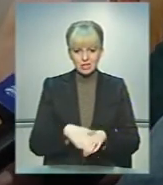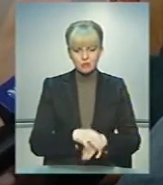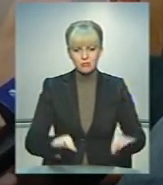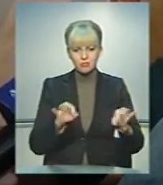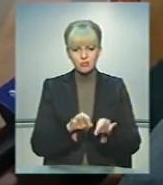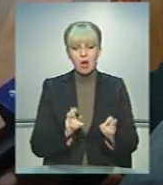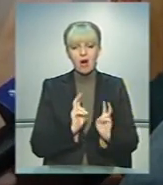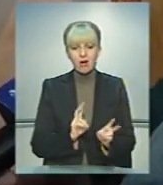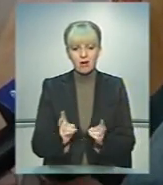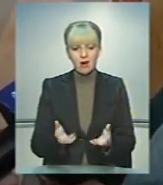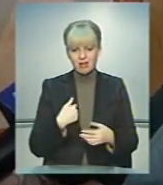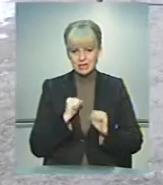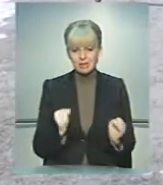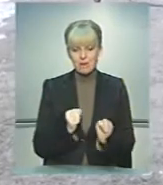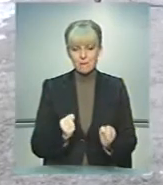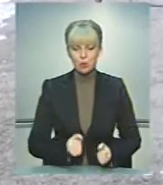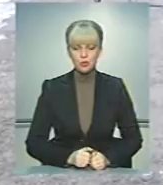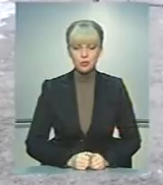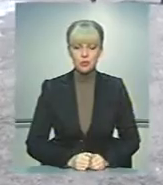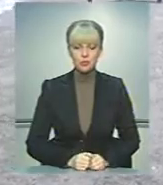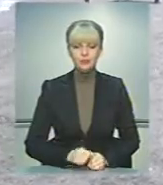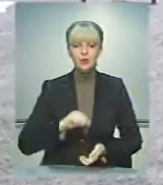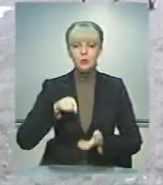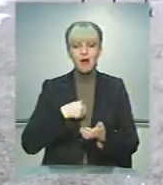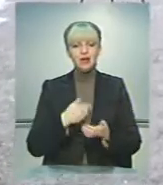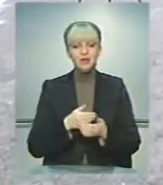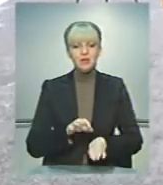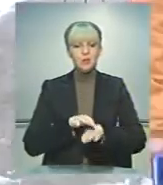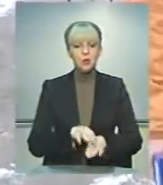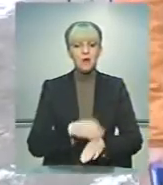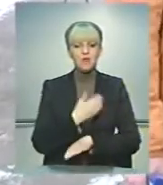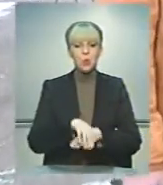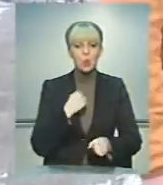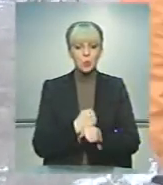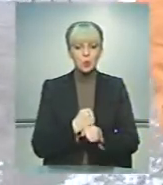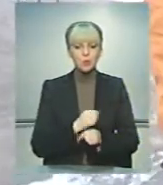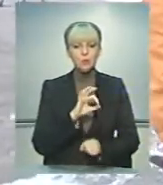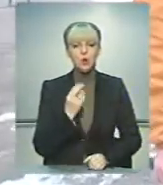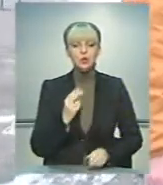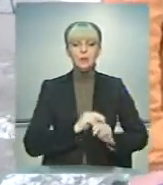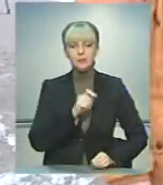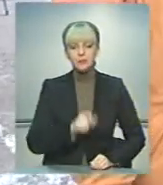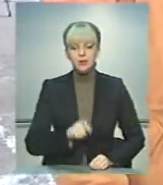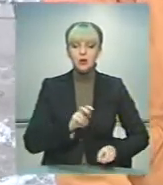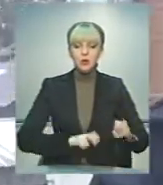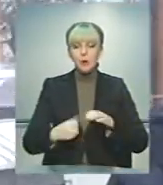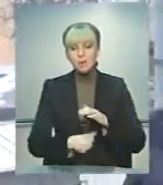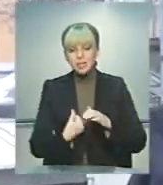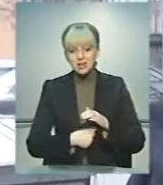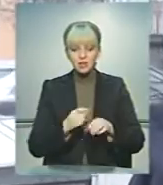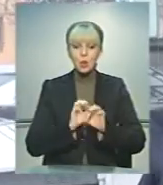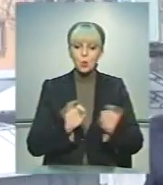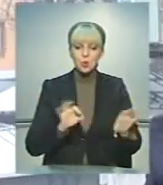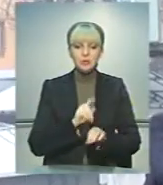ну як це ж, мерзнеш. У місті активно проводять вуличну роботу. Соціальні працівники розшукують безхатченків